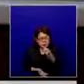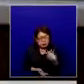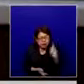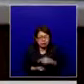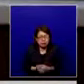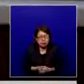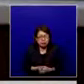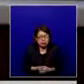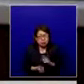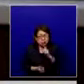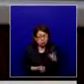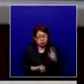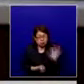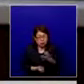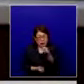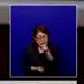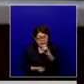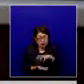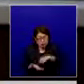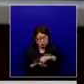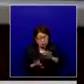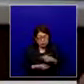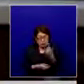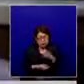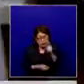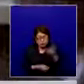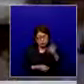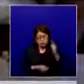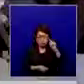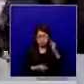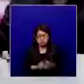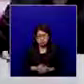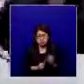นะใครต่อไป